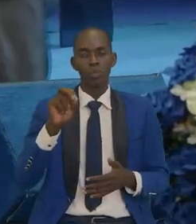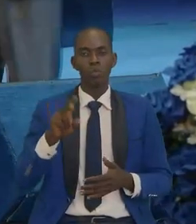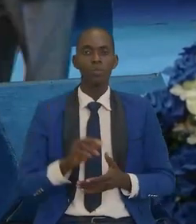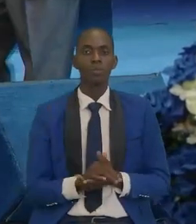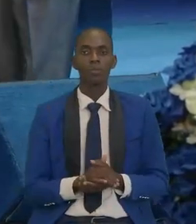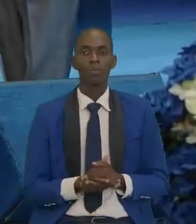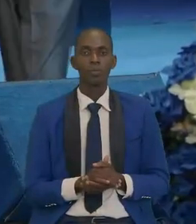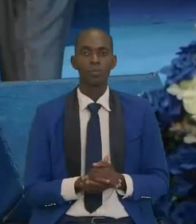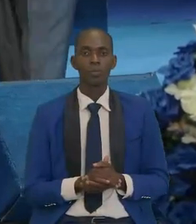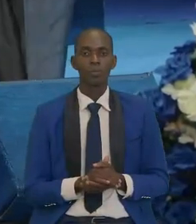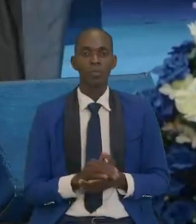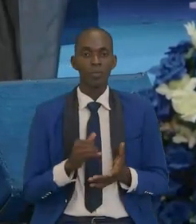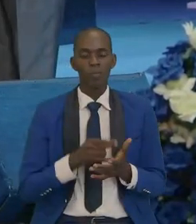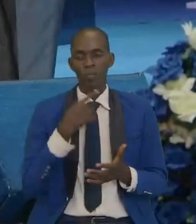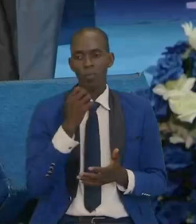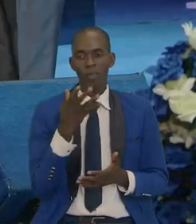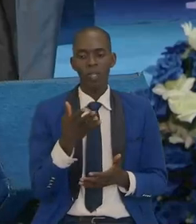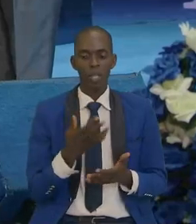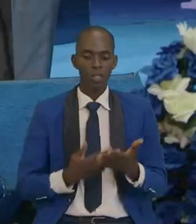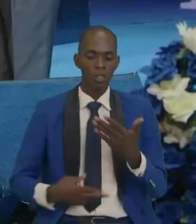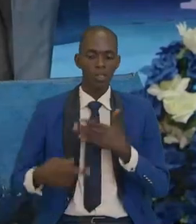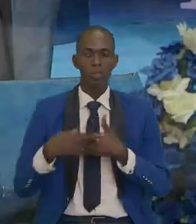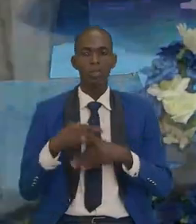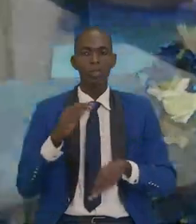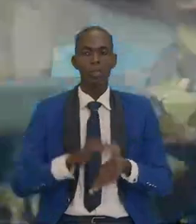Voyons Psaume 51, verset 12.